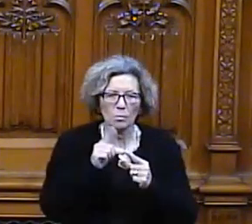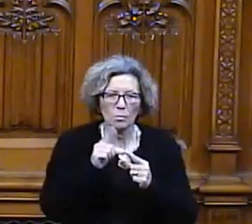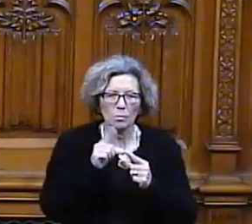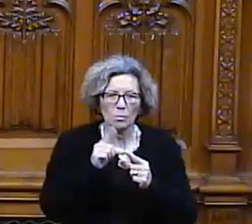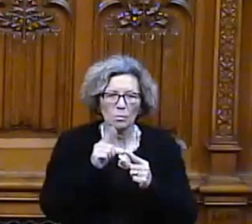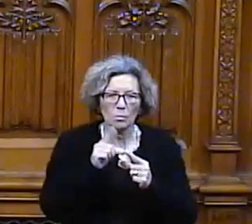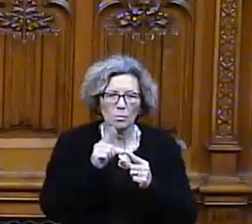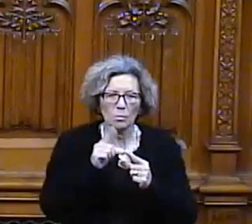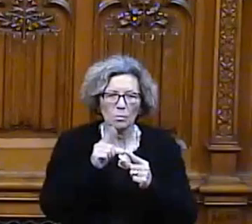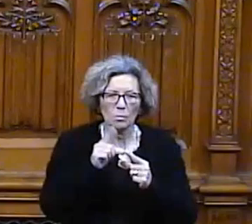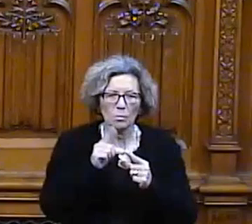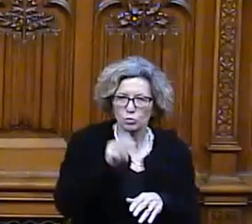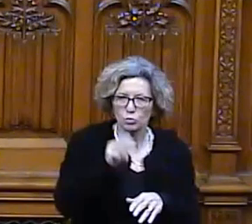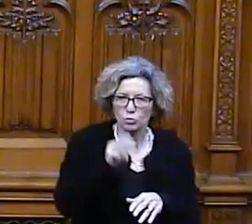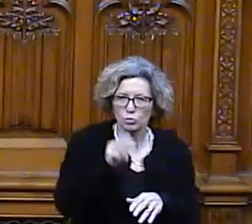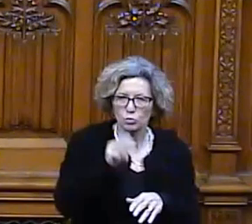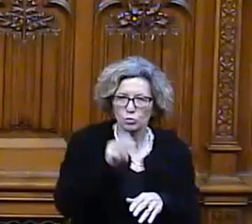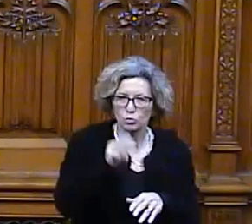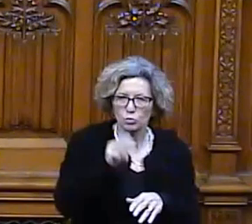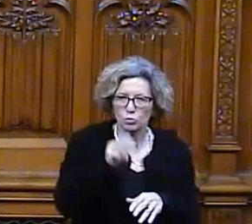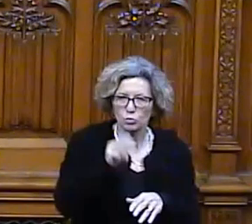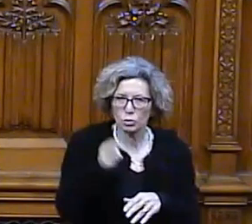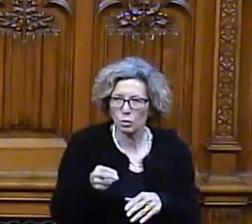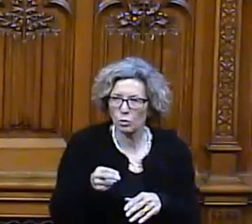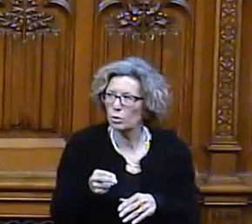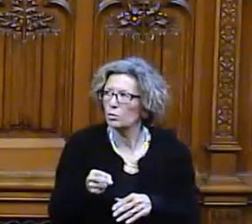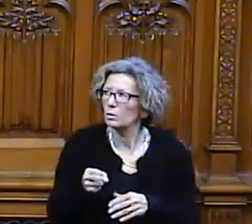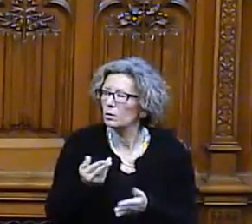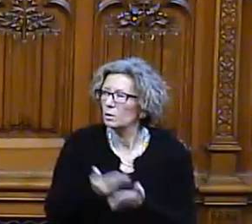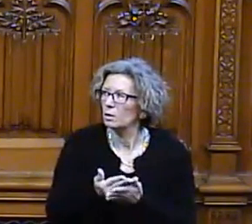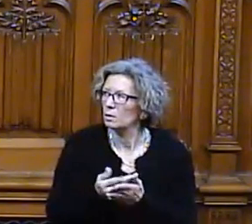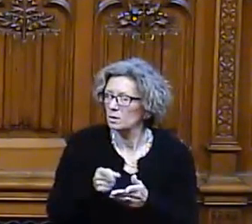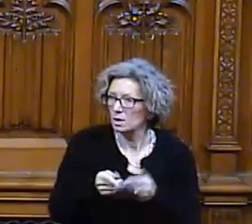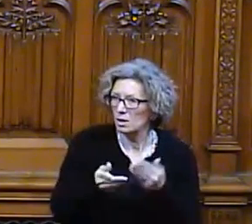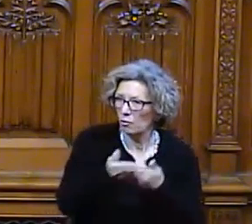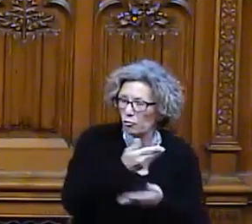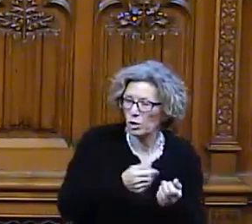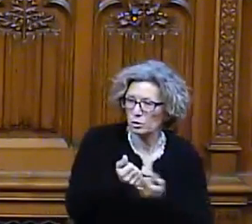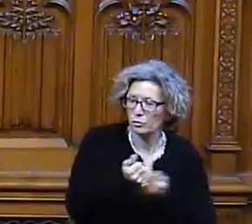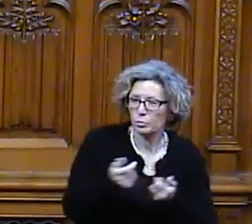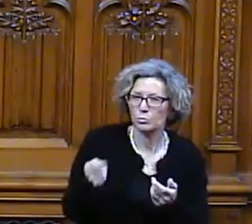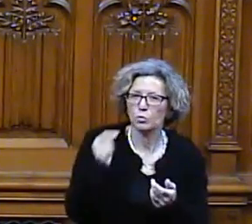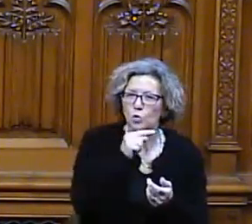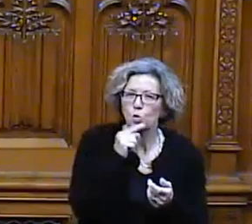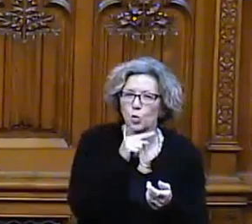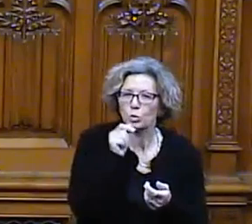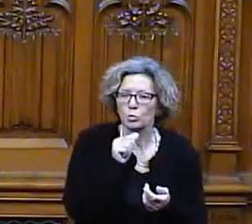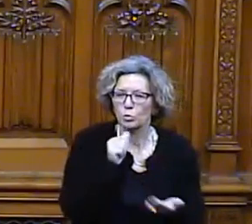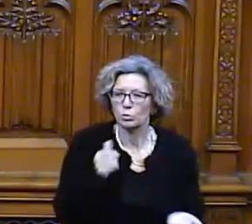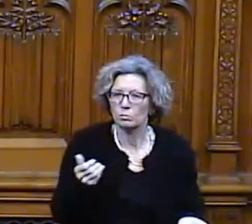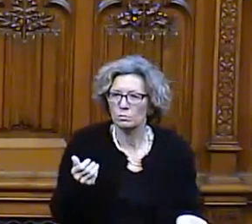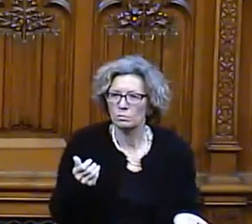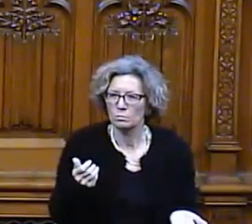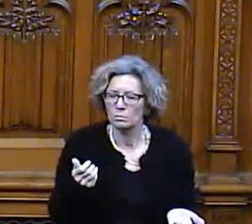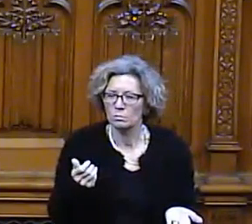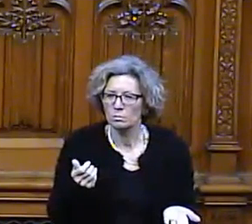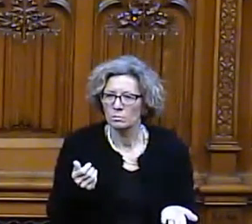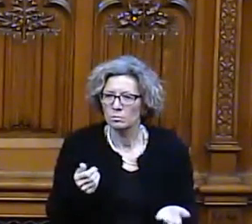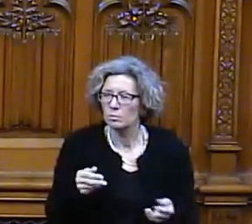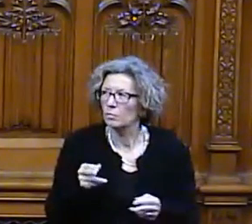Mindestlohn von 1600 Euro, schon angesprochen. Auch das ist Wirtschaftspolitik à la Rot-Grün. Meine Damen und Herren,